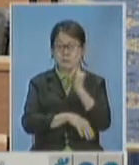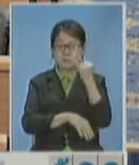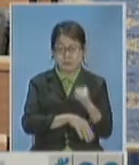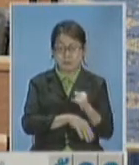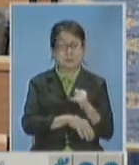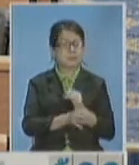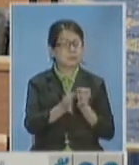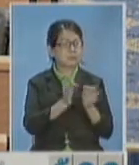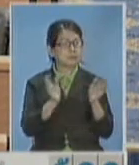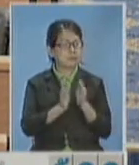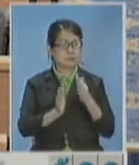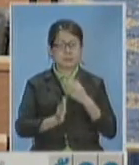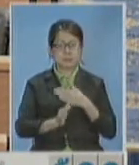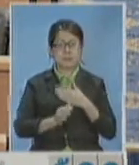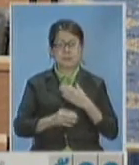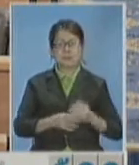นแค่นี้ท่านประธาน